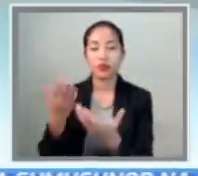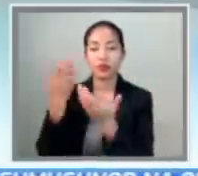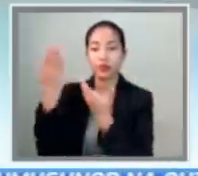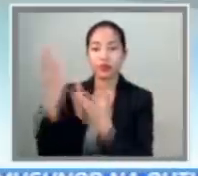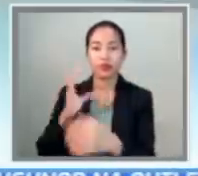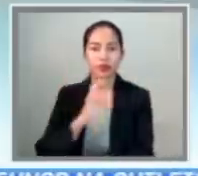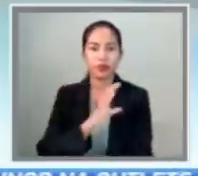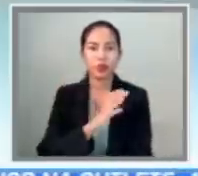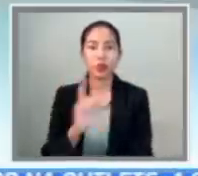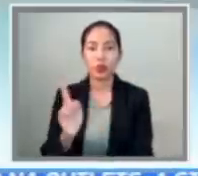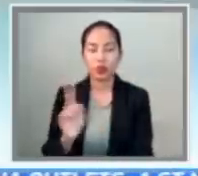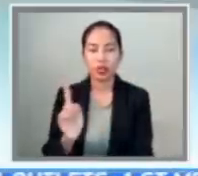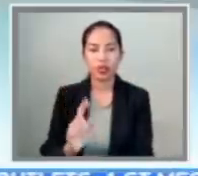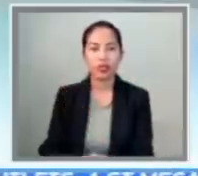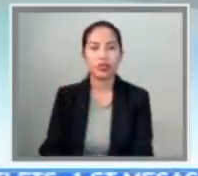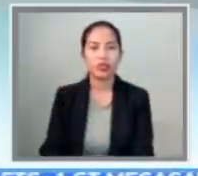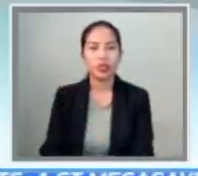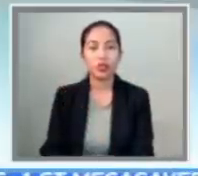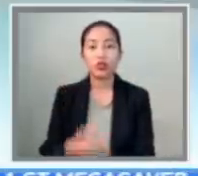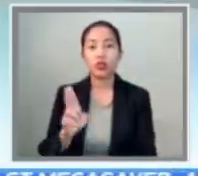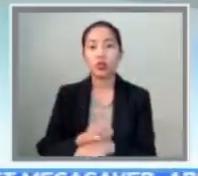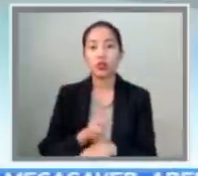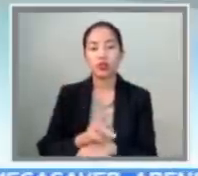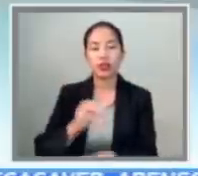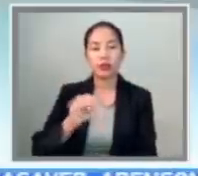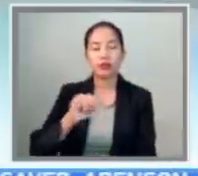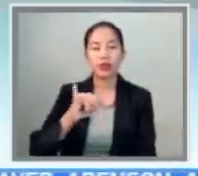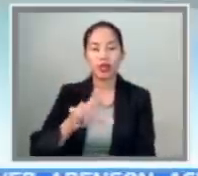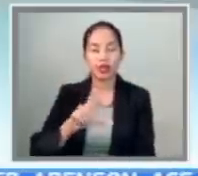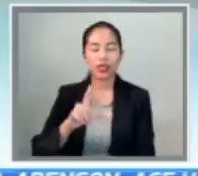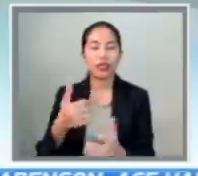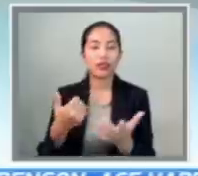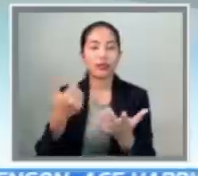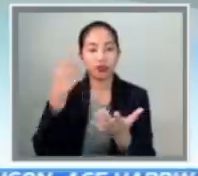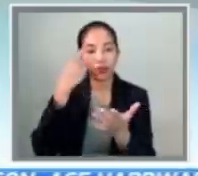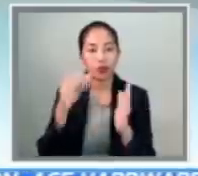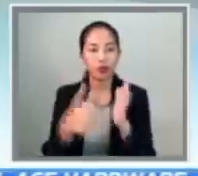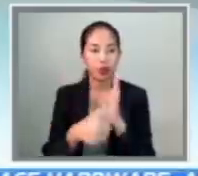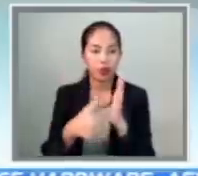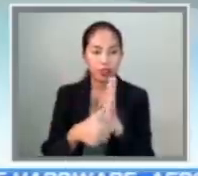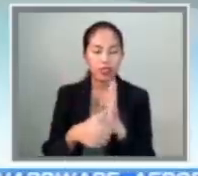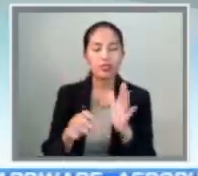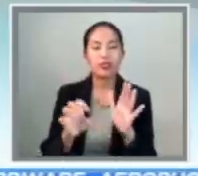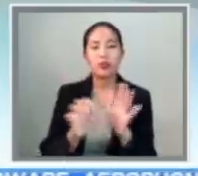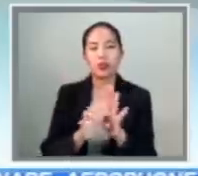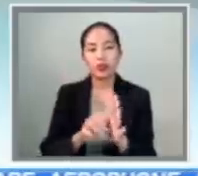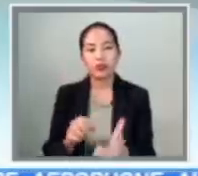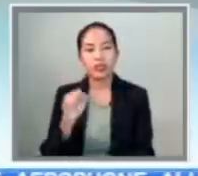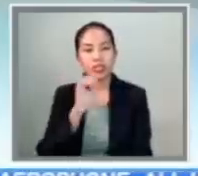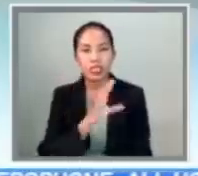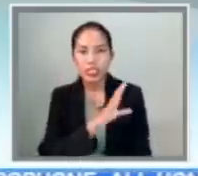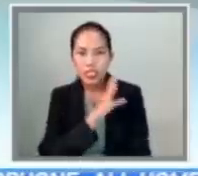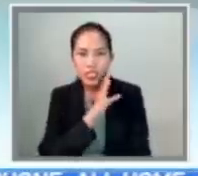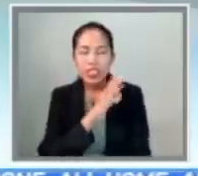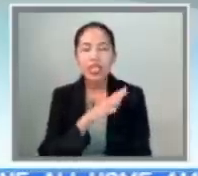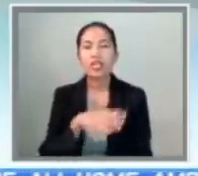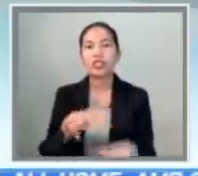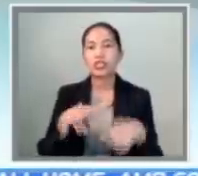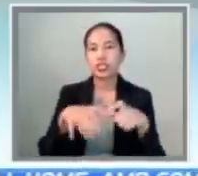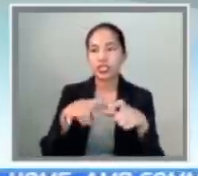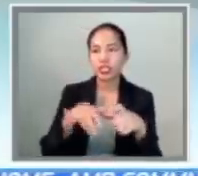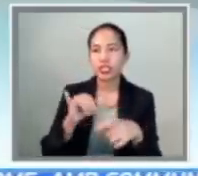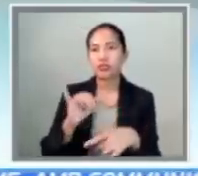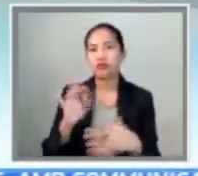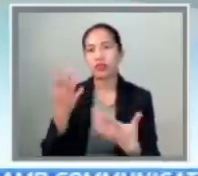o paggamit ng mail sa pagboto ng ilang priority groups gaya po ng mga matatanda, may sakit at stranded dahil sa public health emergency